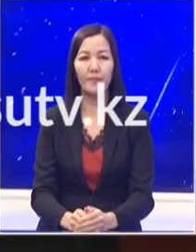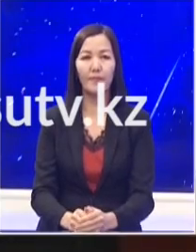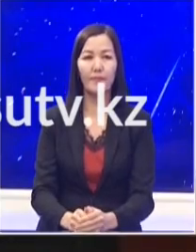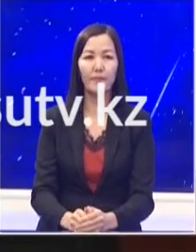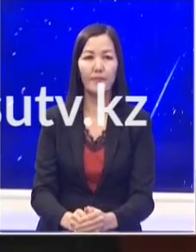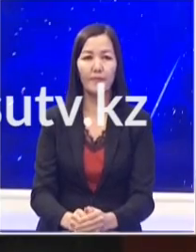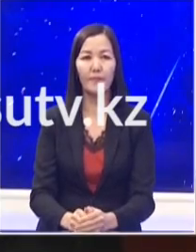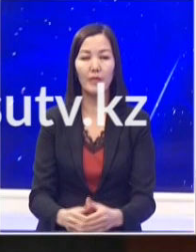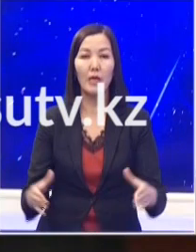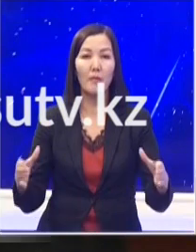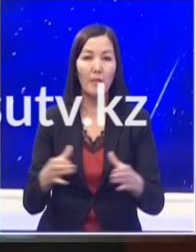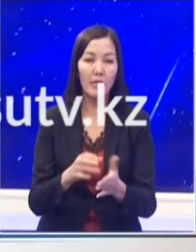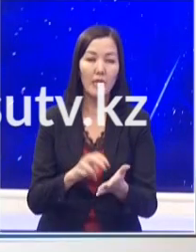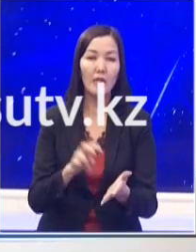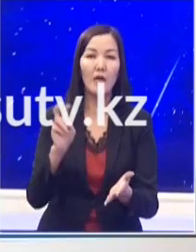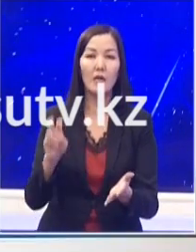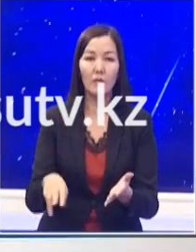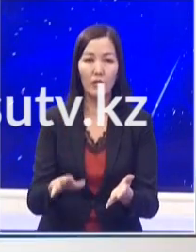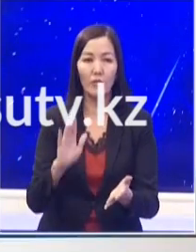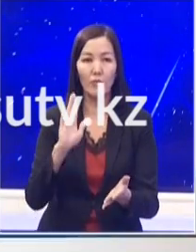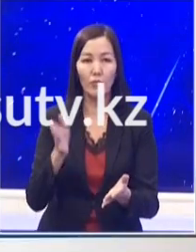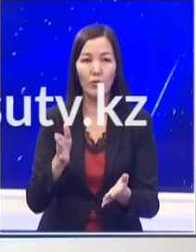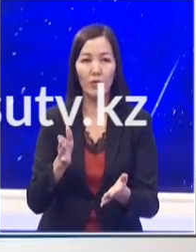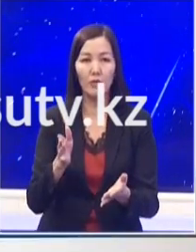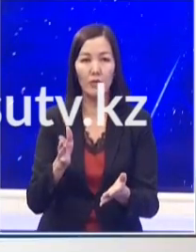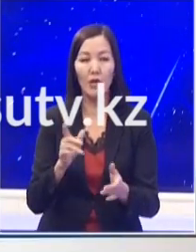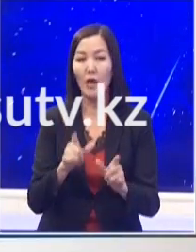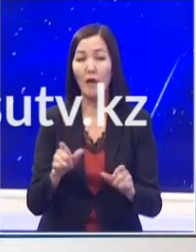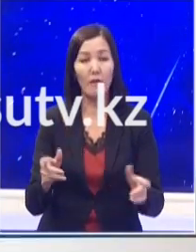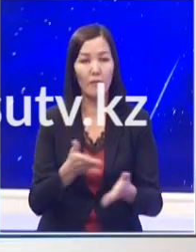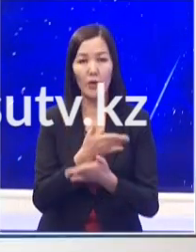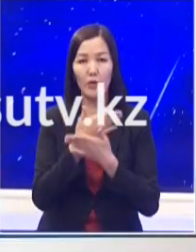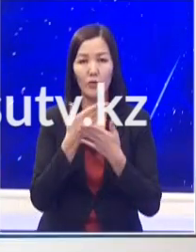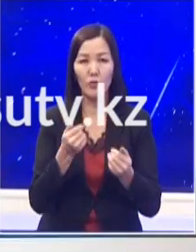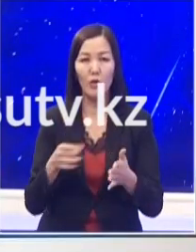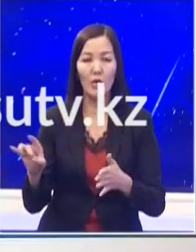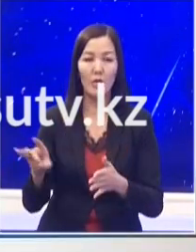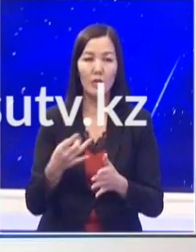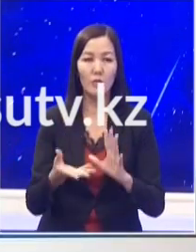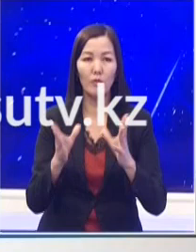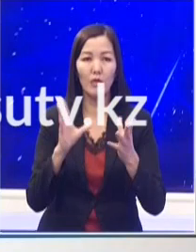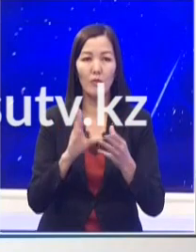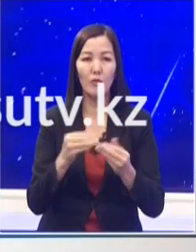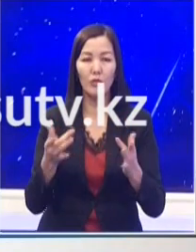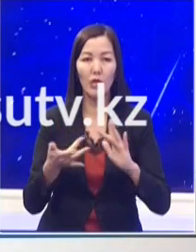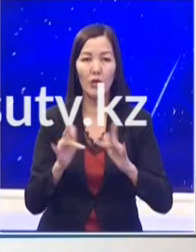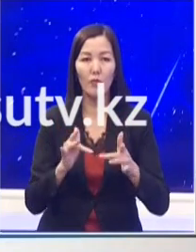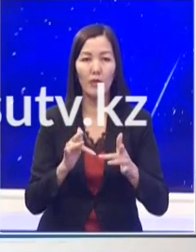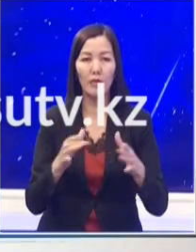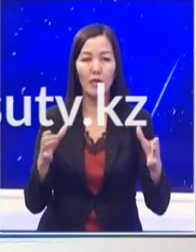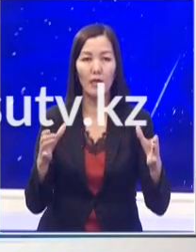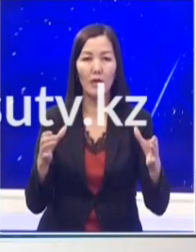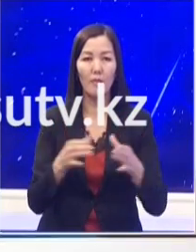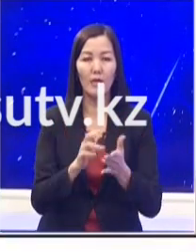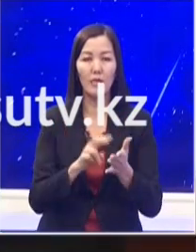Партияның қатарынан шығамын, партияның қатарынан кетемін деген адамдар жоқ. Және де мынау республика бойынша әлеуметтік желілерде партияның